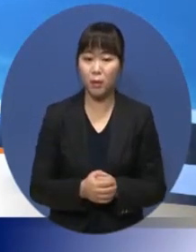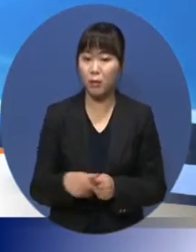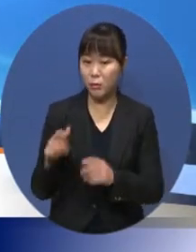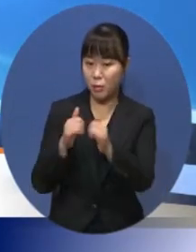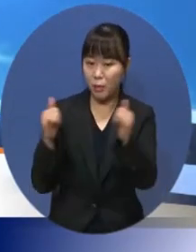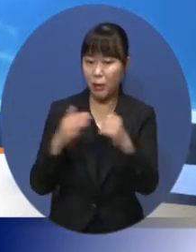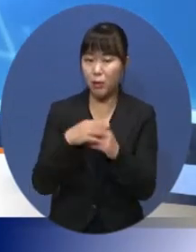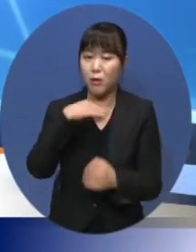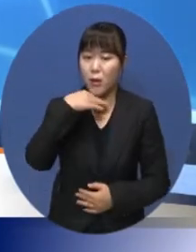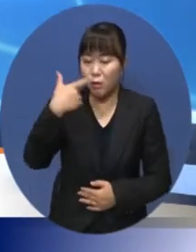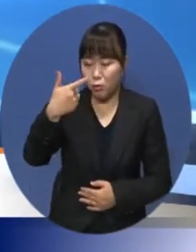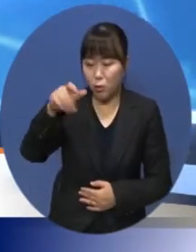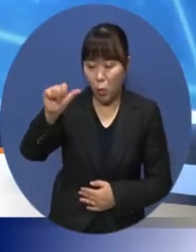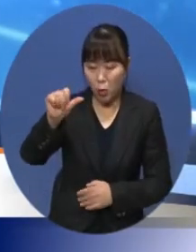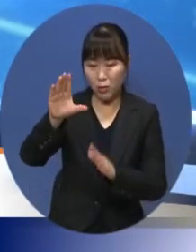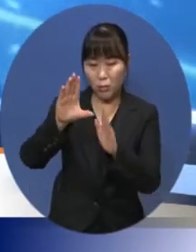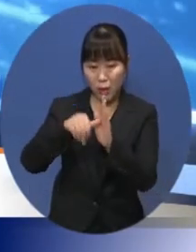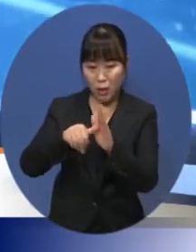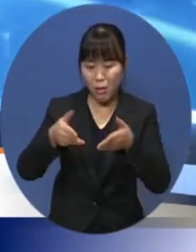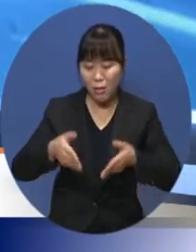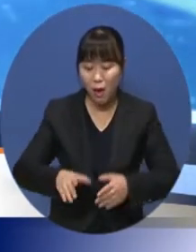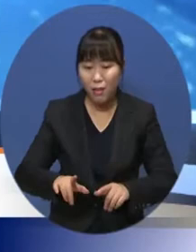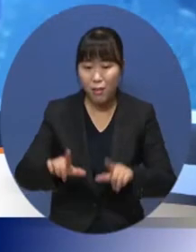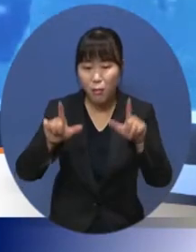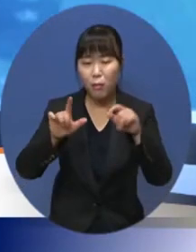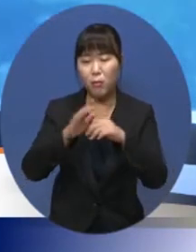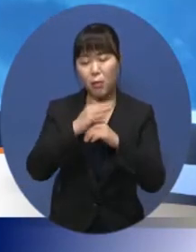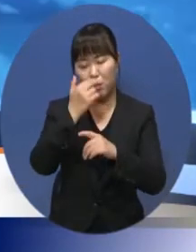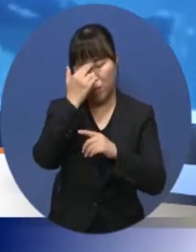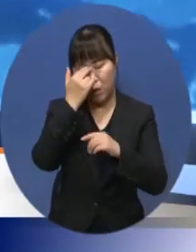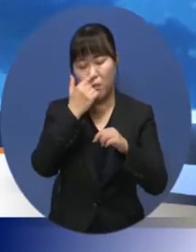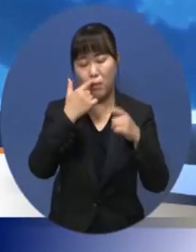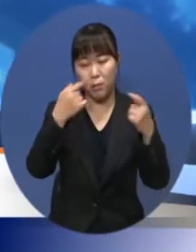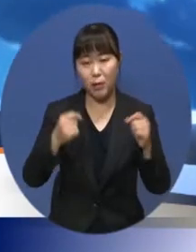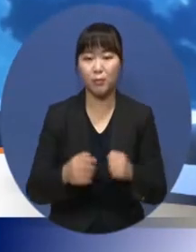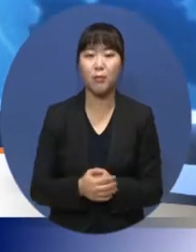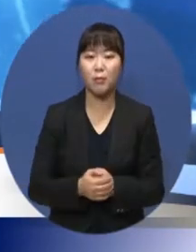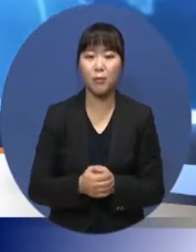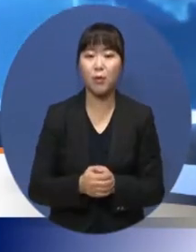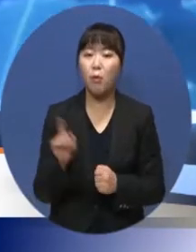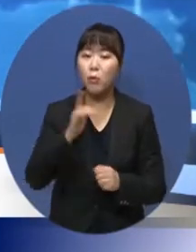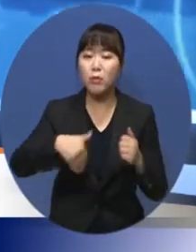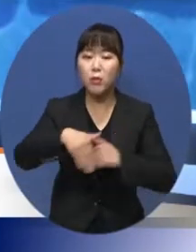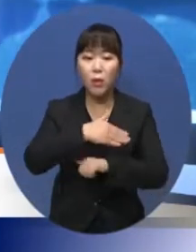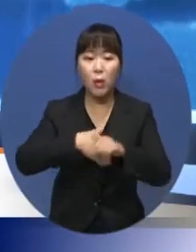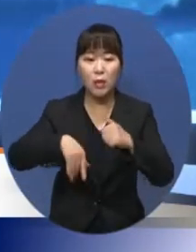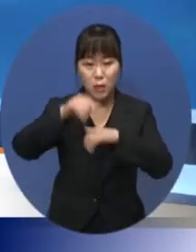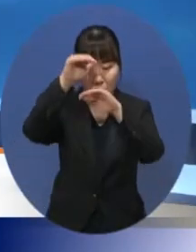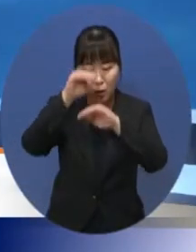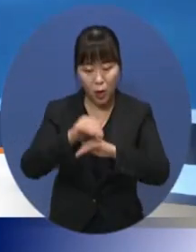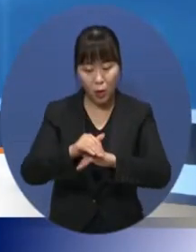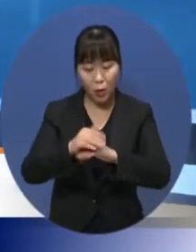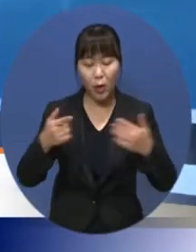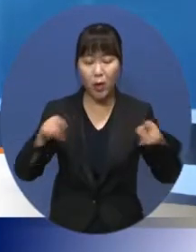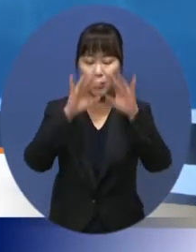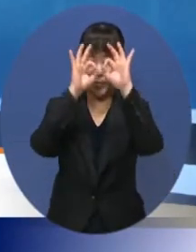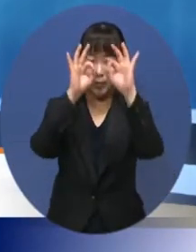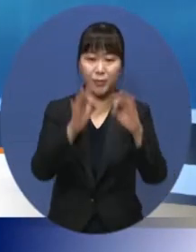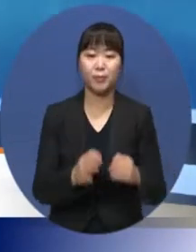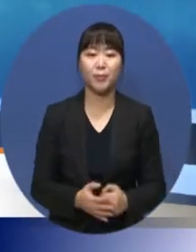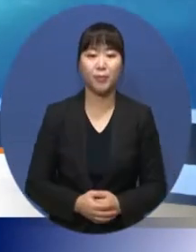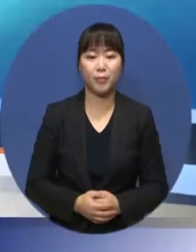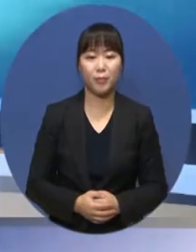이들에게는 65세 생일이 청천벽력과도 같다고 하는데요. 어떠한 사연인지 그 목소리를 서정용